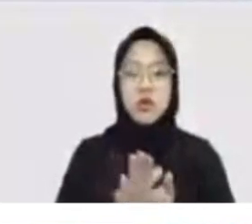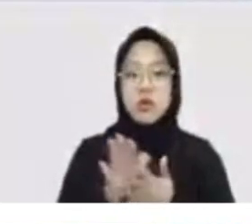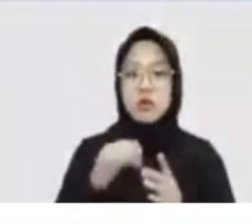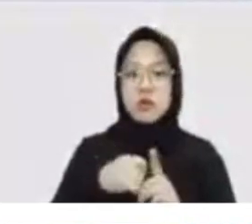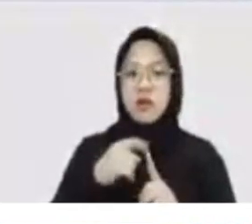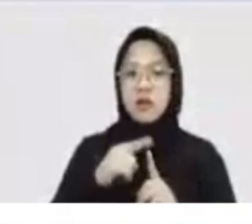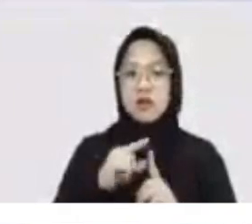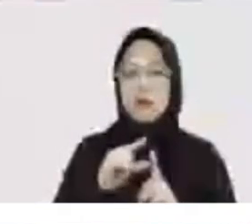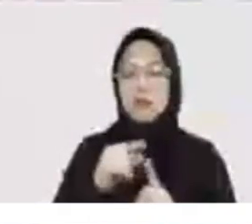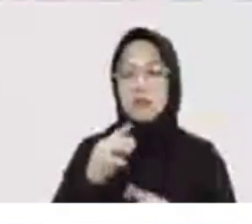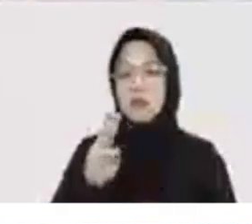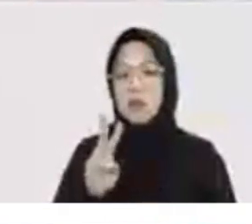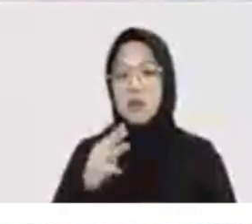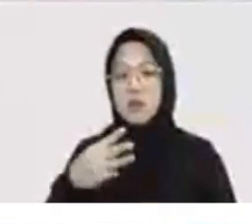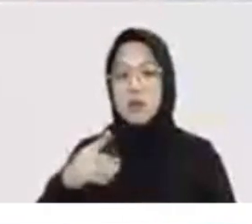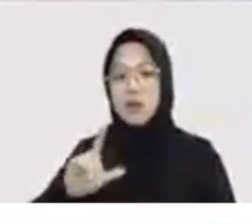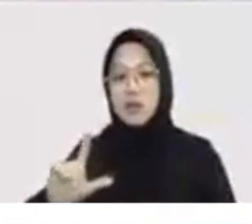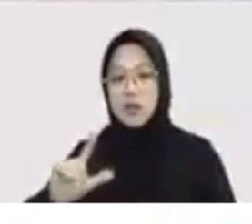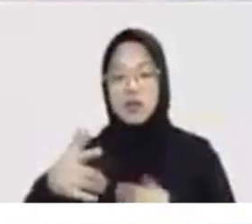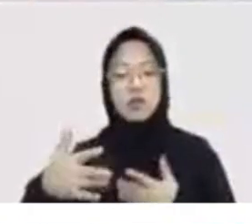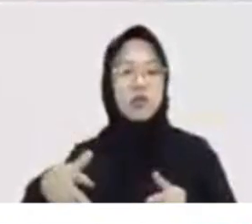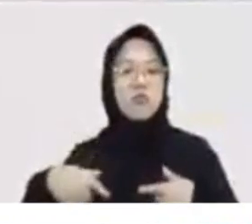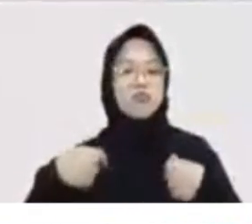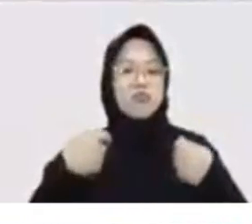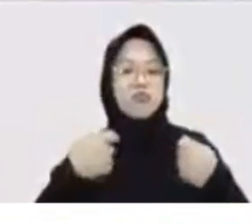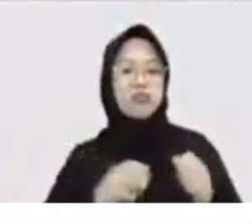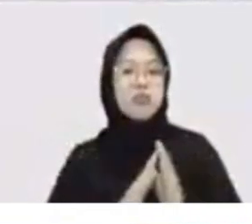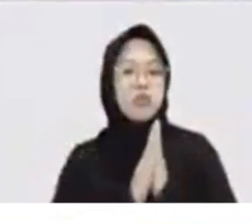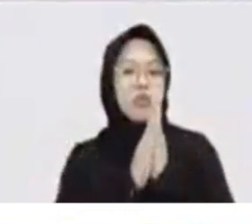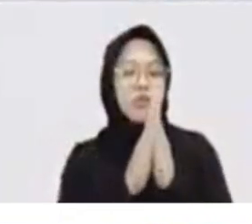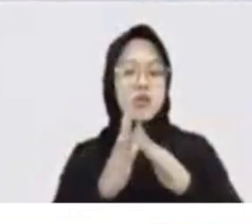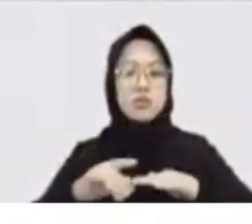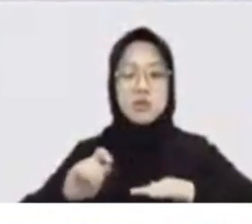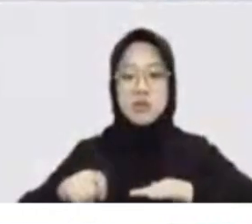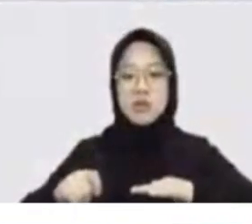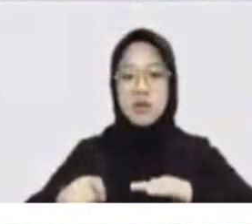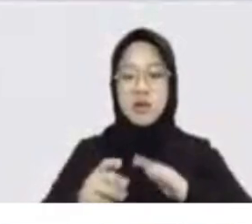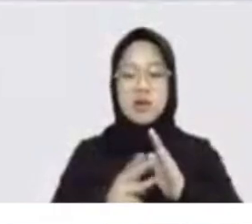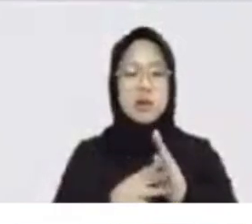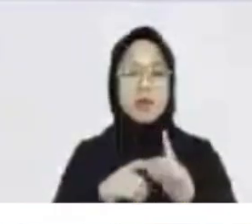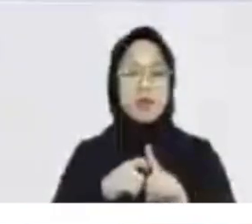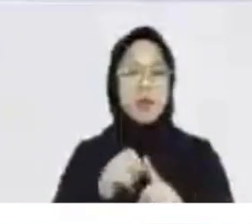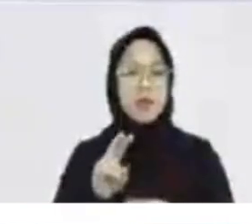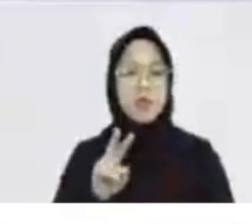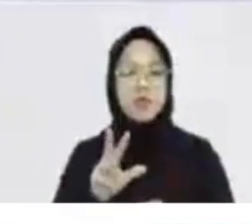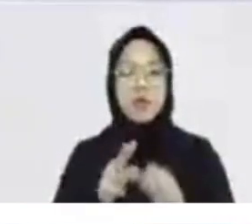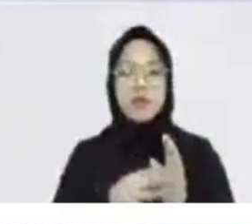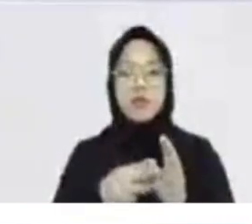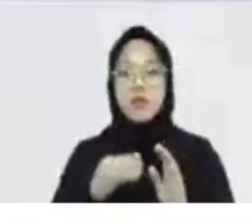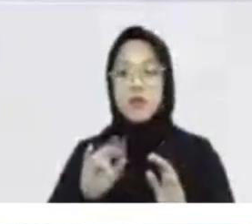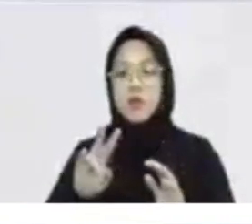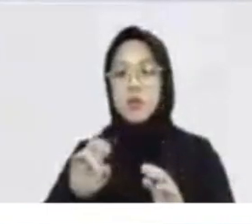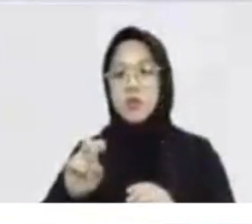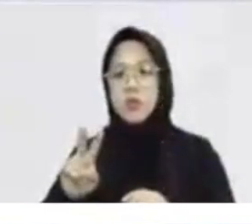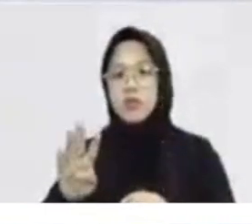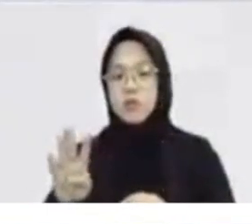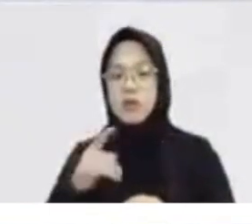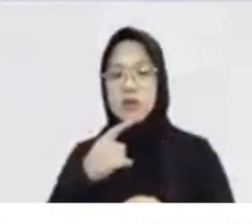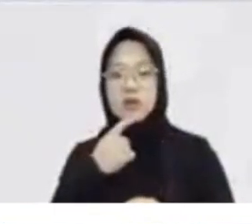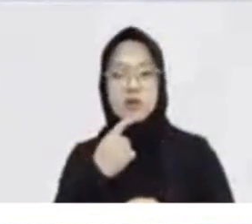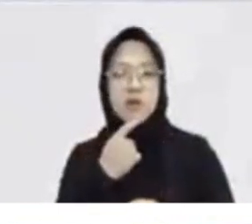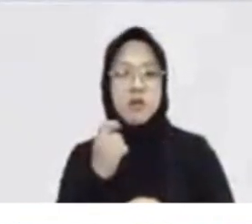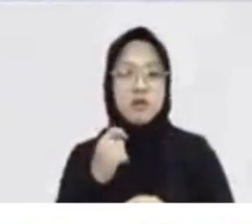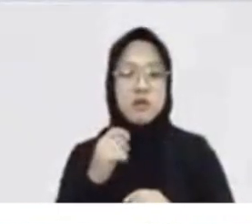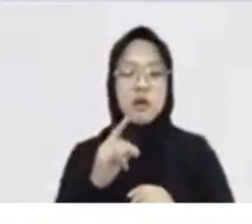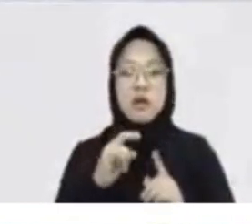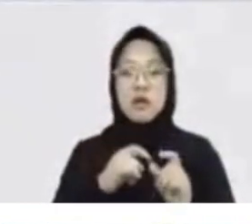di serahkan yang diserahkan pemohon dalam persidangan mahkamah tanggal 29 Mei 2024 bahwa telah ternyata Risti Liani berahma